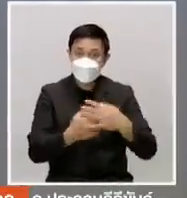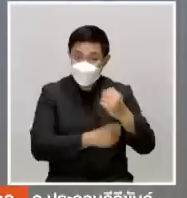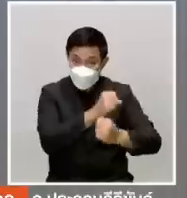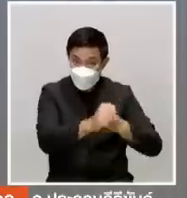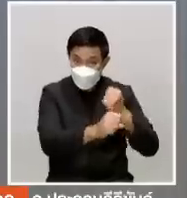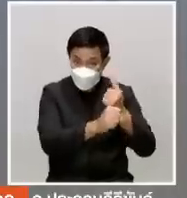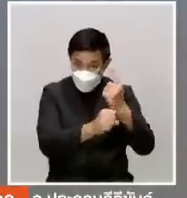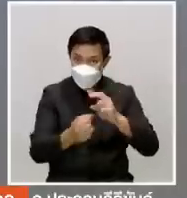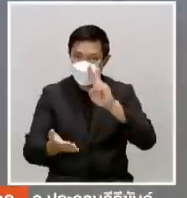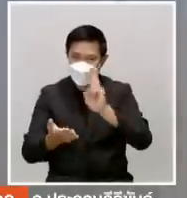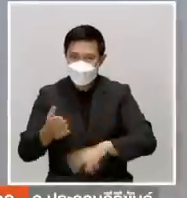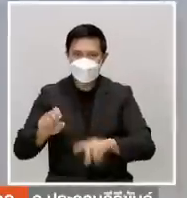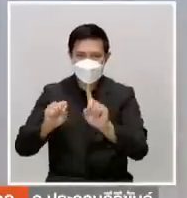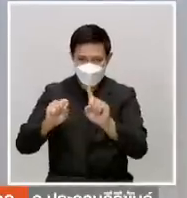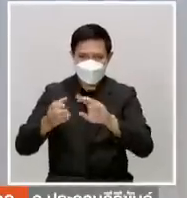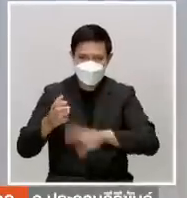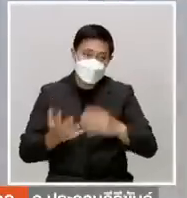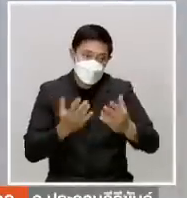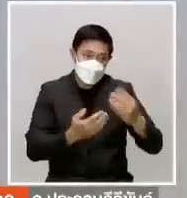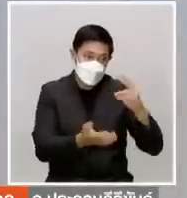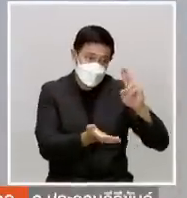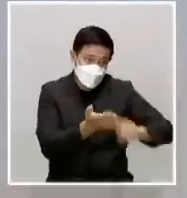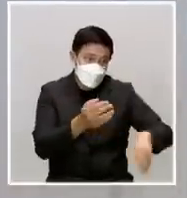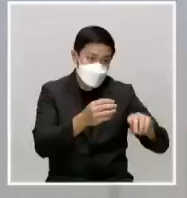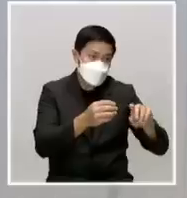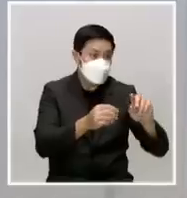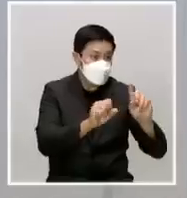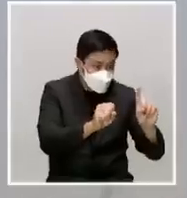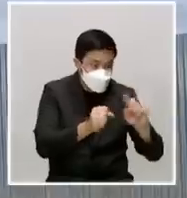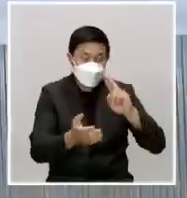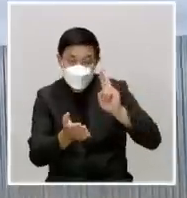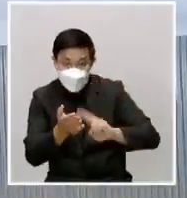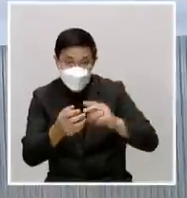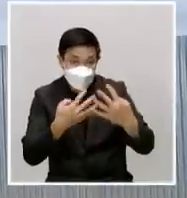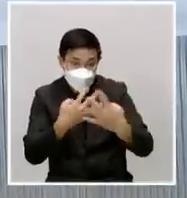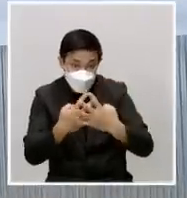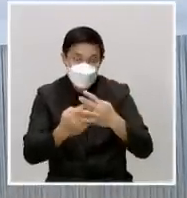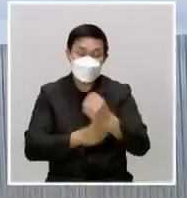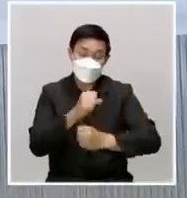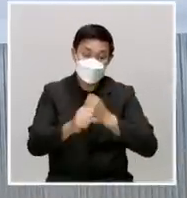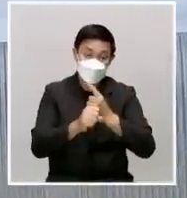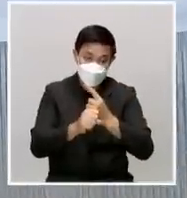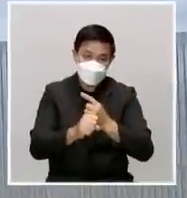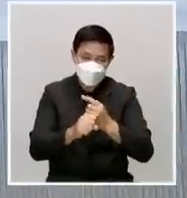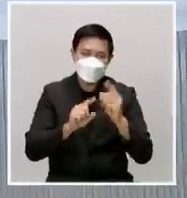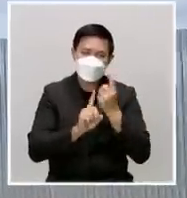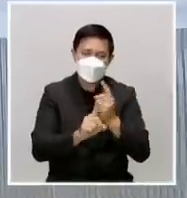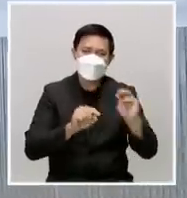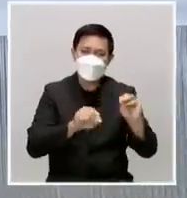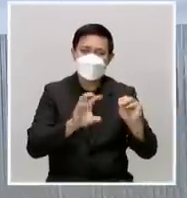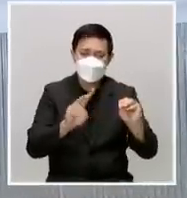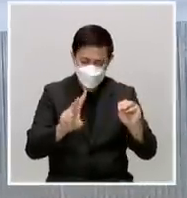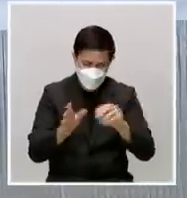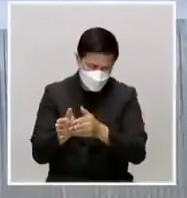100,000 บาทหรือทั้งจำทั้งปรับตามมาตรา52นะคะซึ่งประกาศนี้จะมีผลบังคับใช้จนถึงวันที่10สิงหาคมนี้